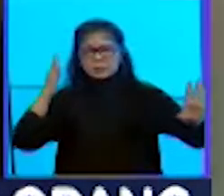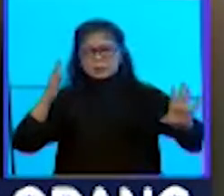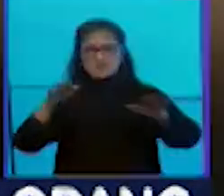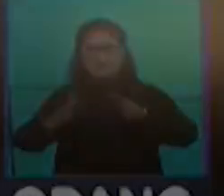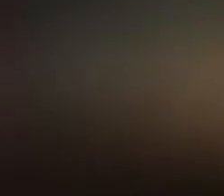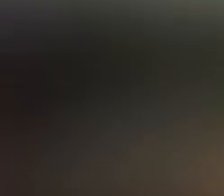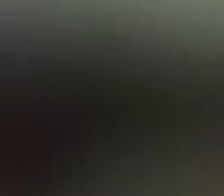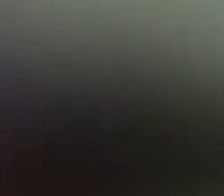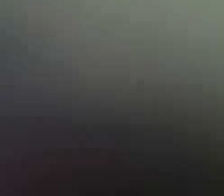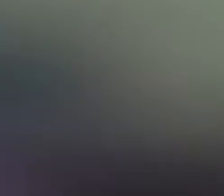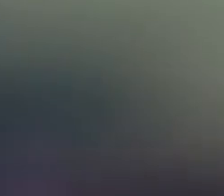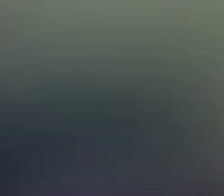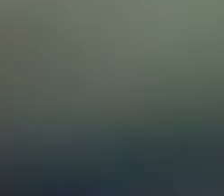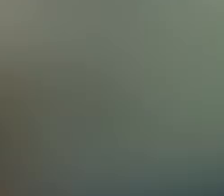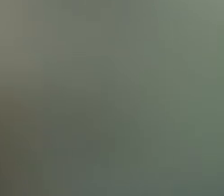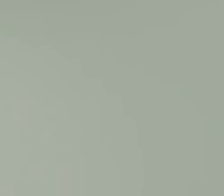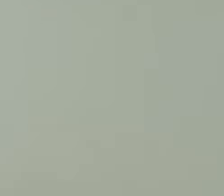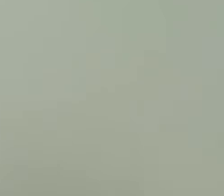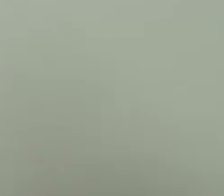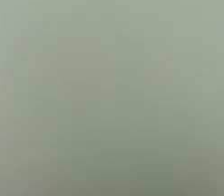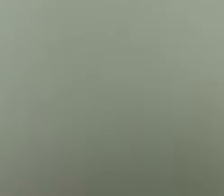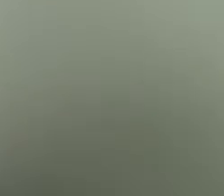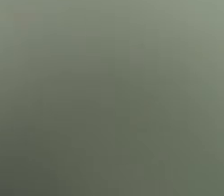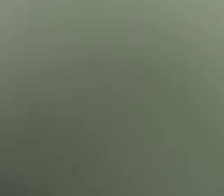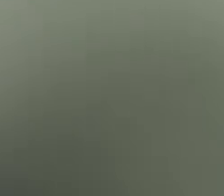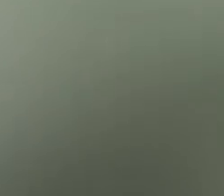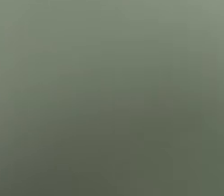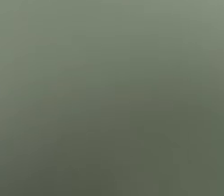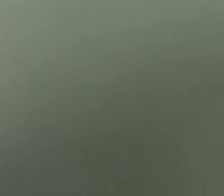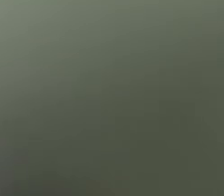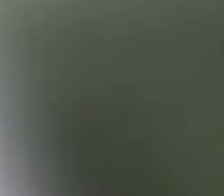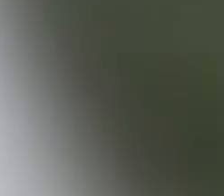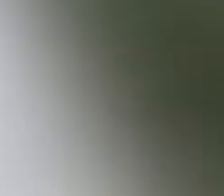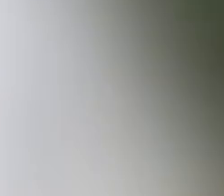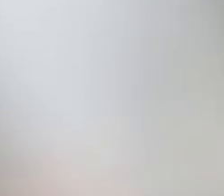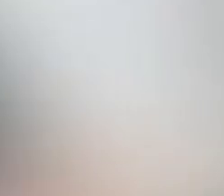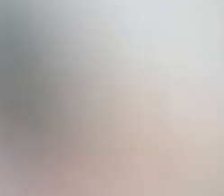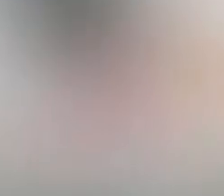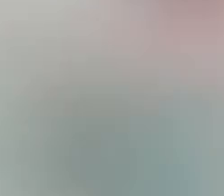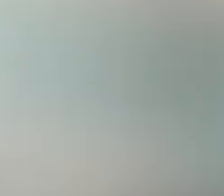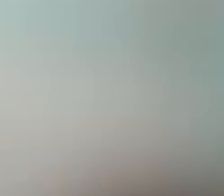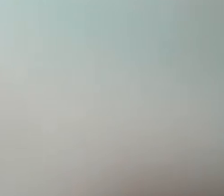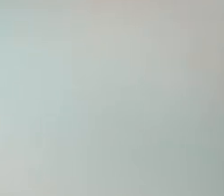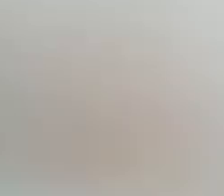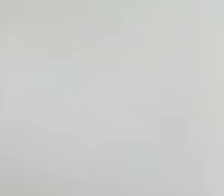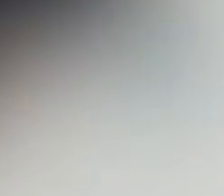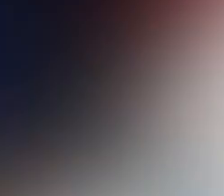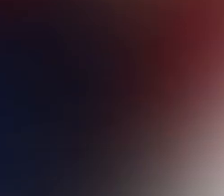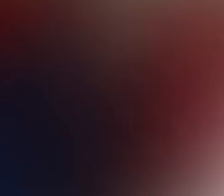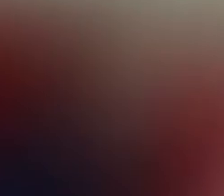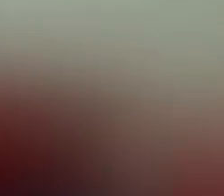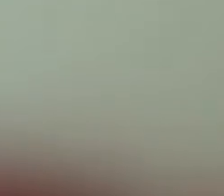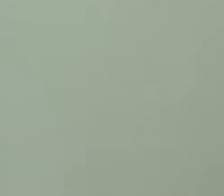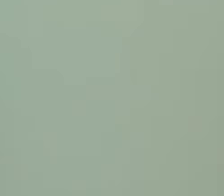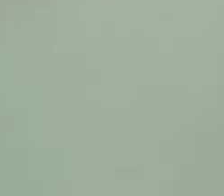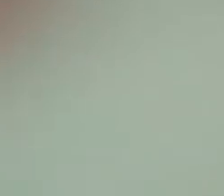perawatan. Dengan membawa barang bawaan, ratusan pasien harus bersabar untuk mendapatkan kamar perawatan, lantaran banyaknya antrean pasien yang